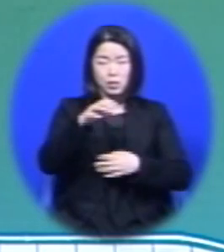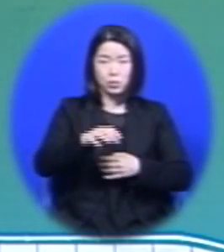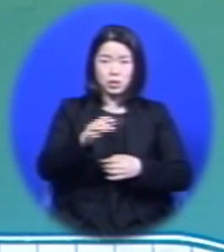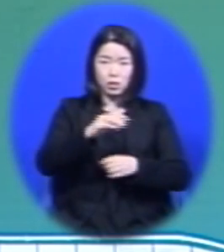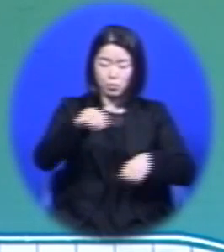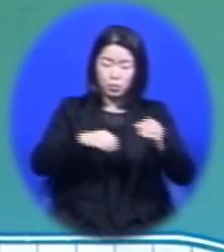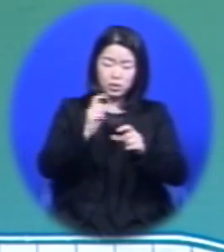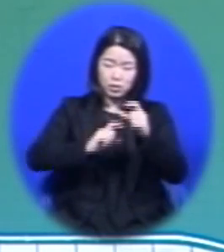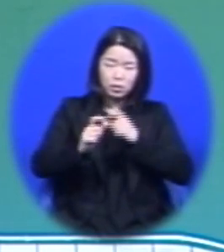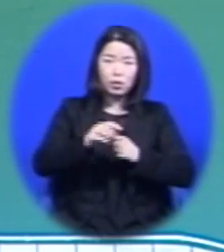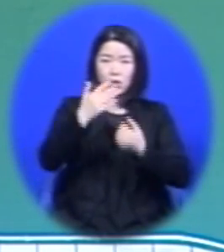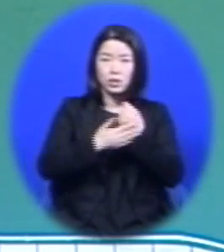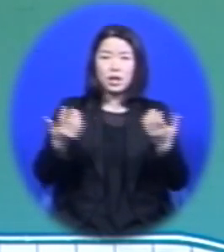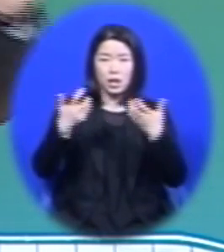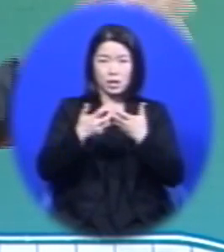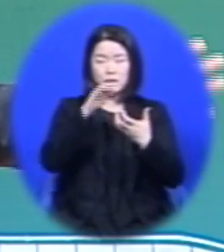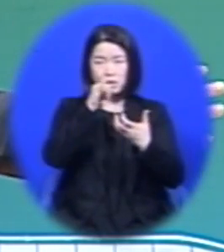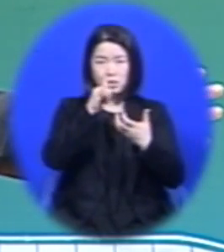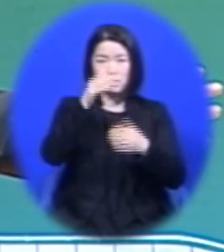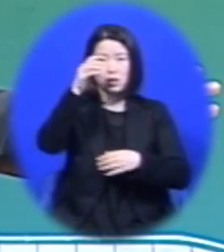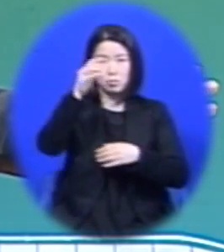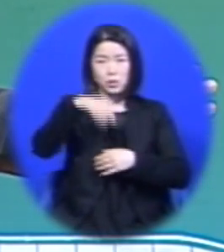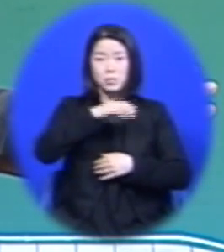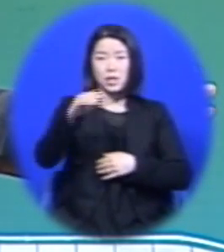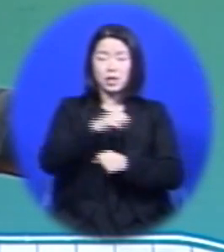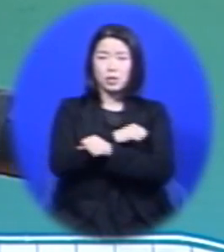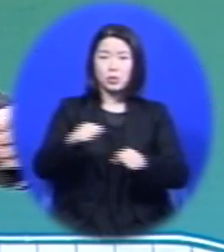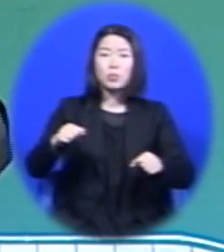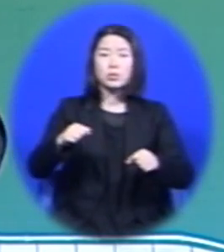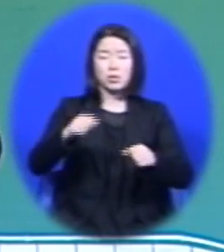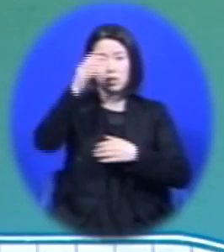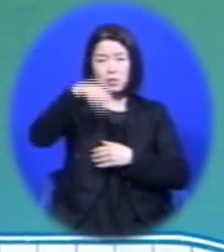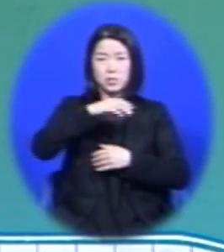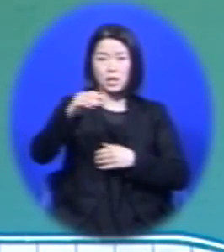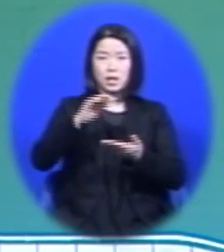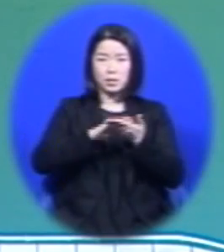넘칩니다. 십자가는 용서의 십자가이기 때문에.